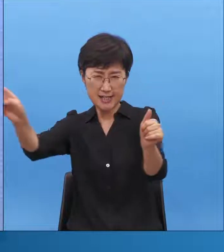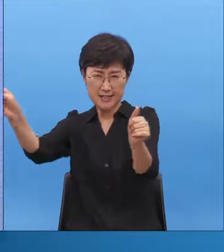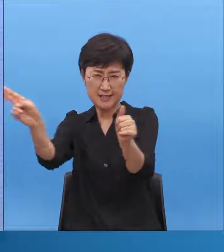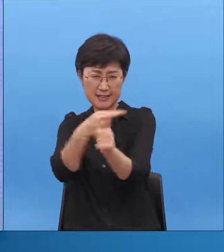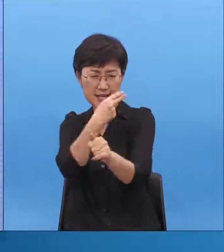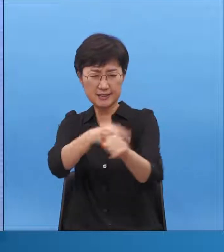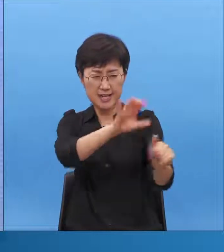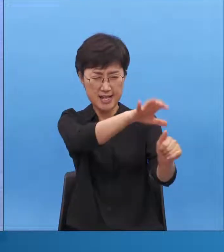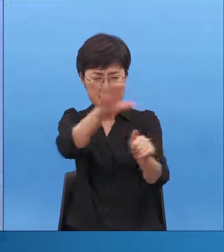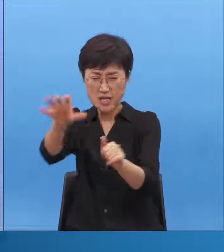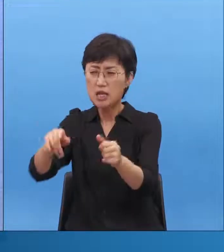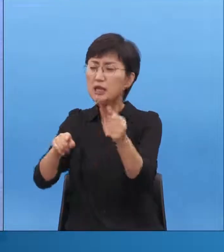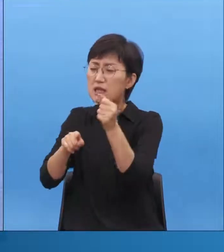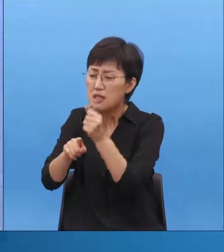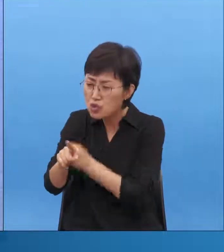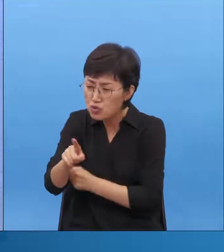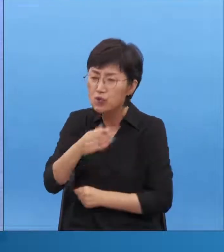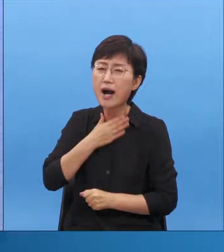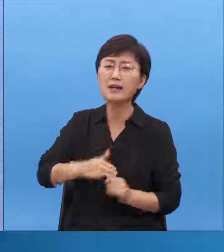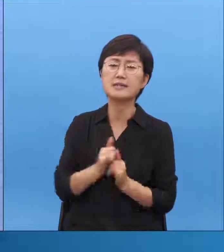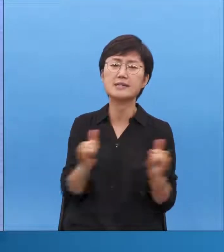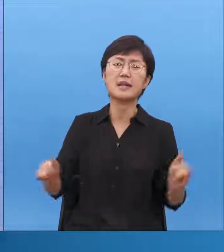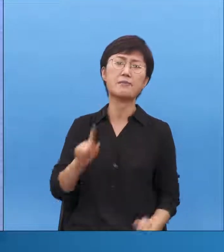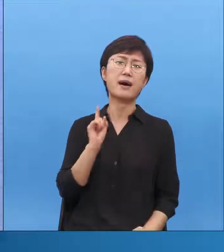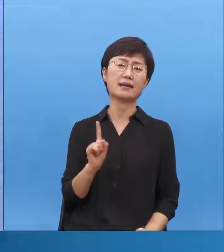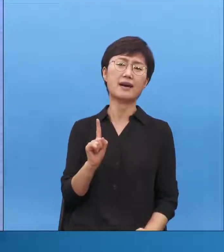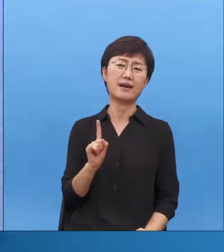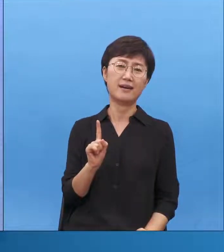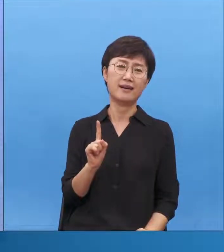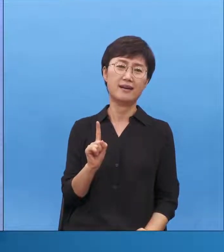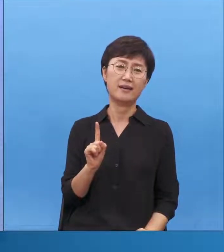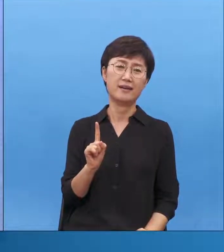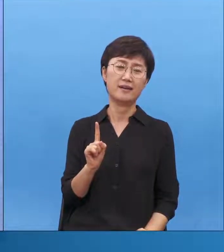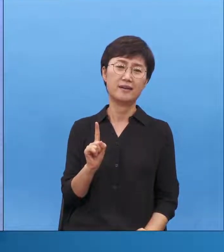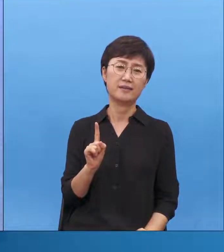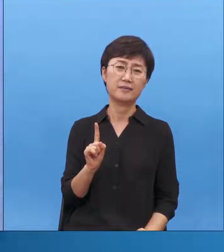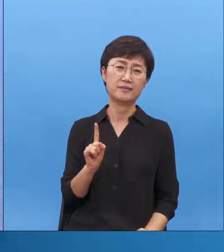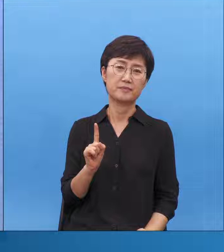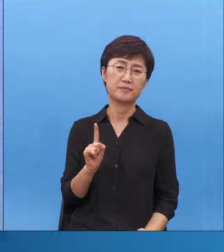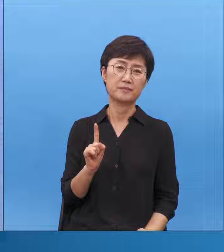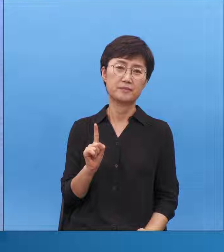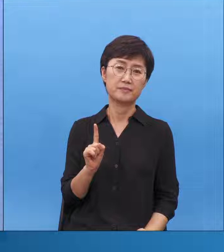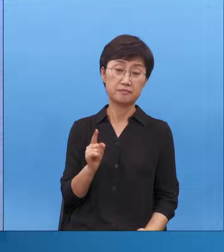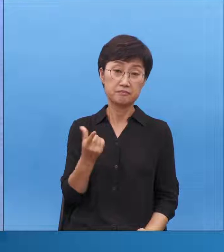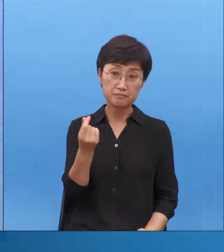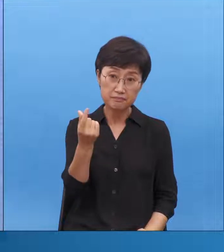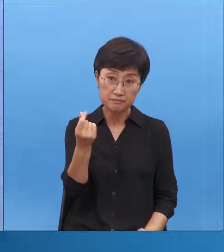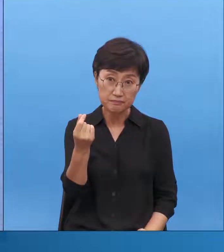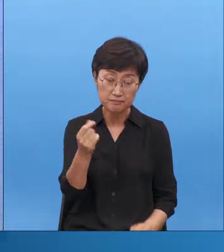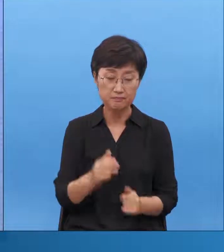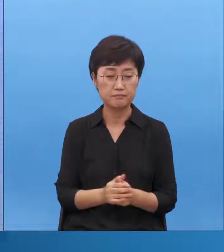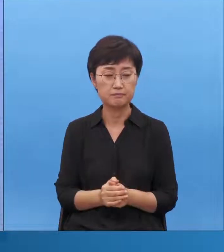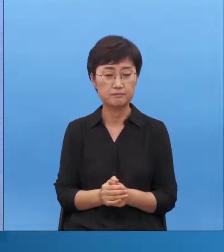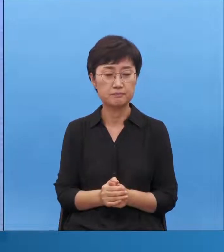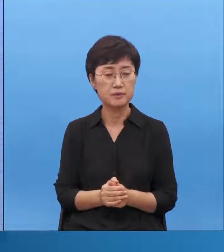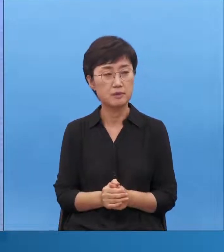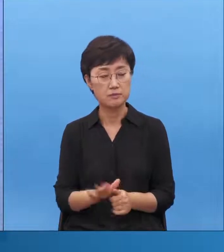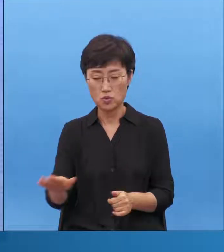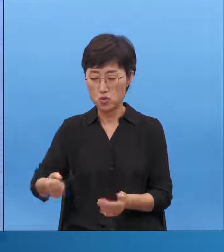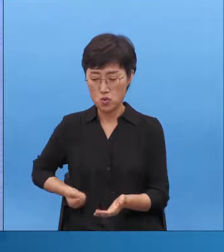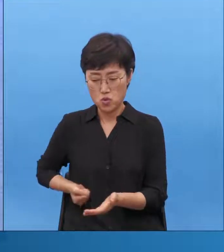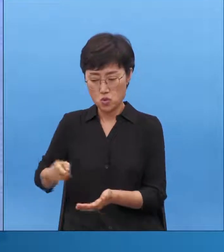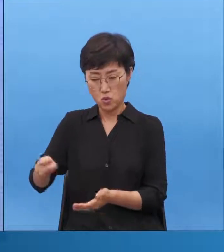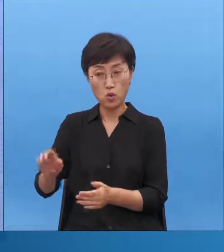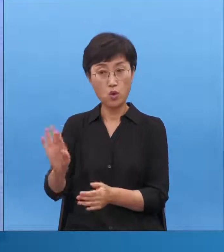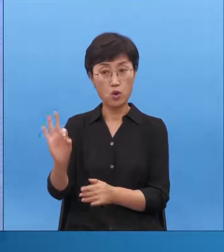that he knew the event when Jesus rebuked the place and rebuked the church. 이 사람이 와서 시체를 달라 이겁니다. When this individual came and asked for the corpse of